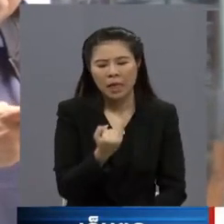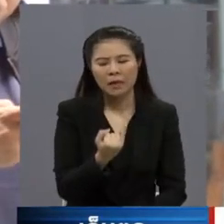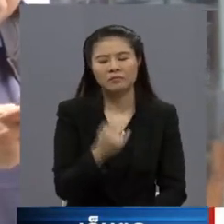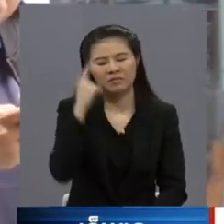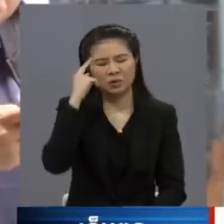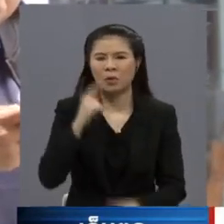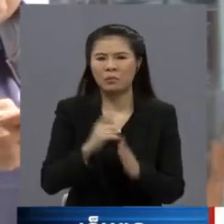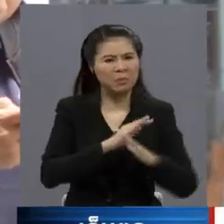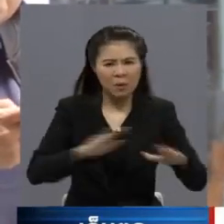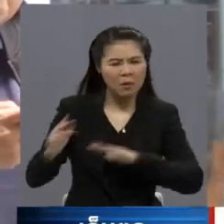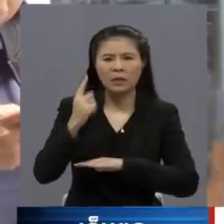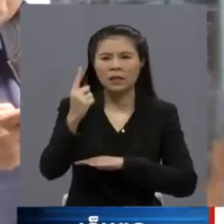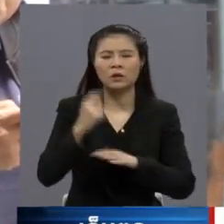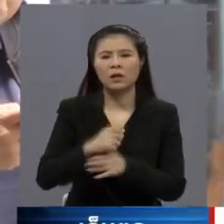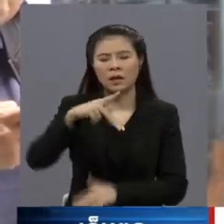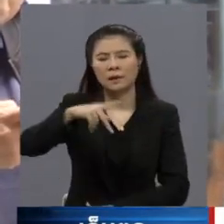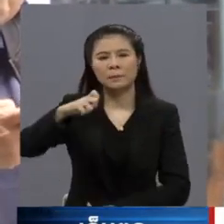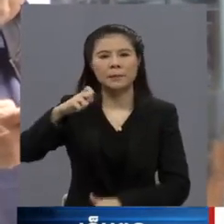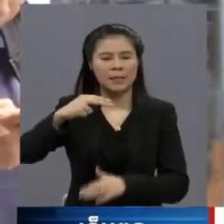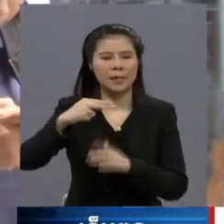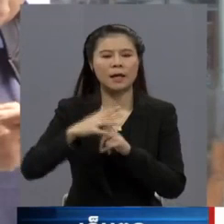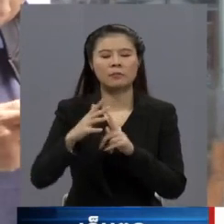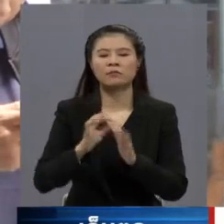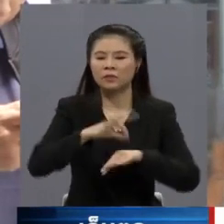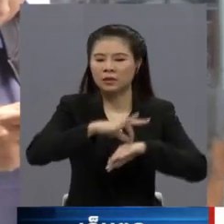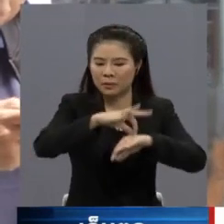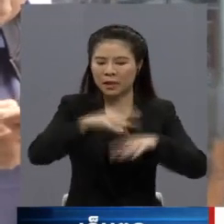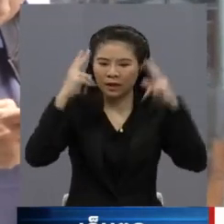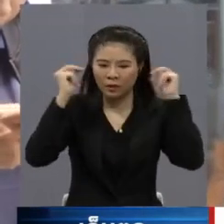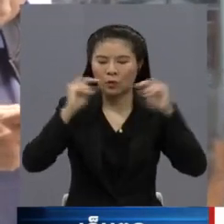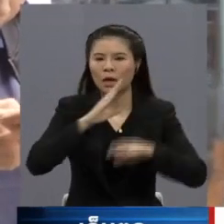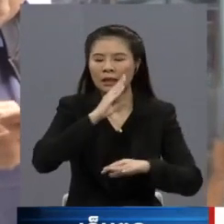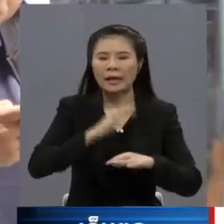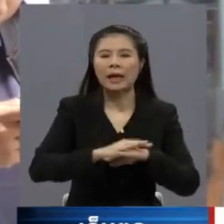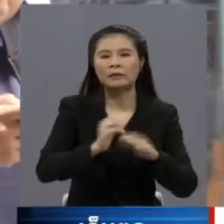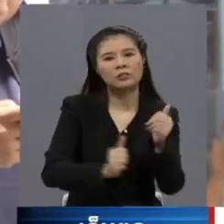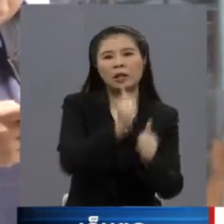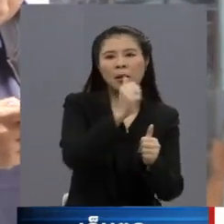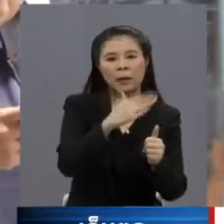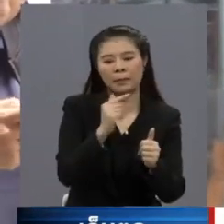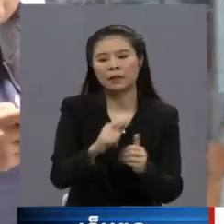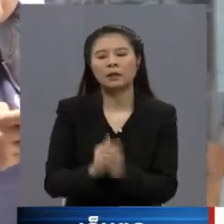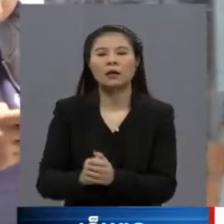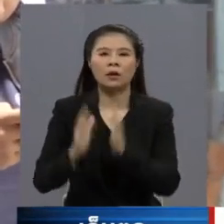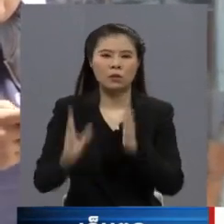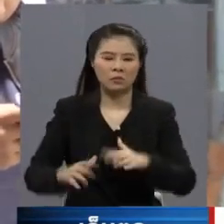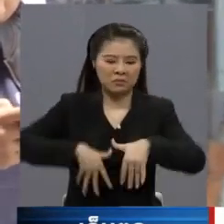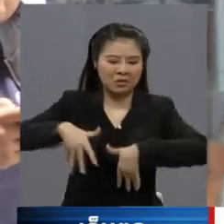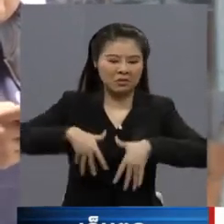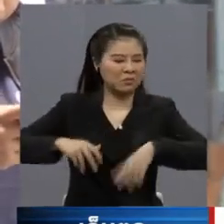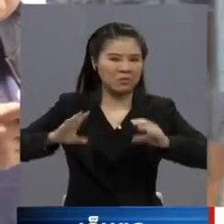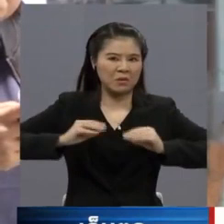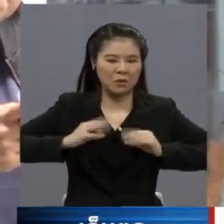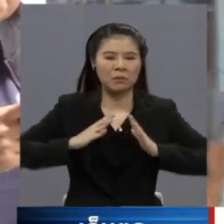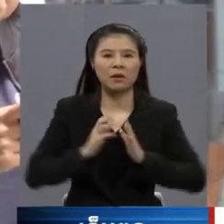นะครับถ้ามีฉากทัศน์อื่นก็อาจจะทําให้เกิดความขัดแย้งในบ้านเมืองทั้งที่เราเพิ่งผ่านการเลือกตั้งมาทั้งที่ในสังคมประชาธิปไต